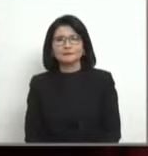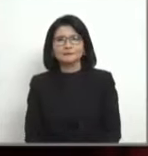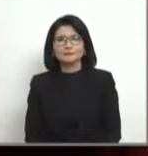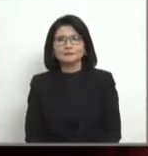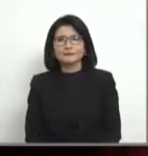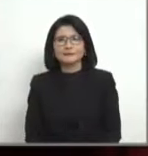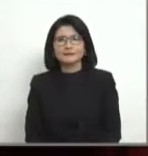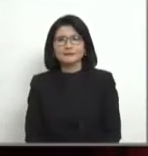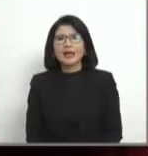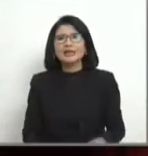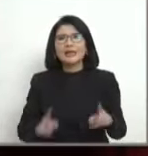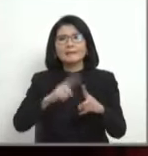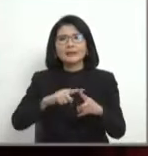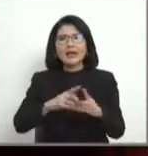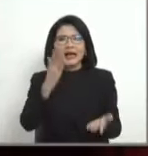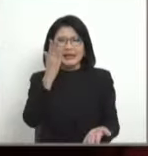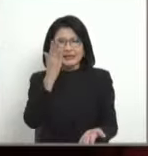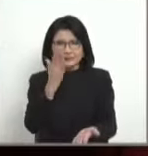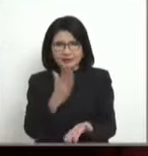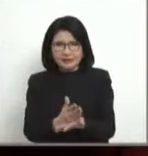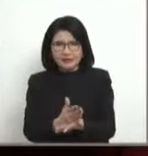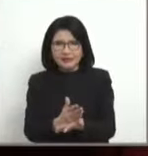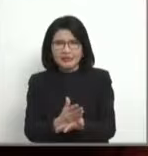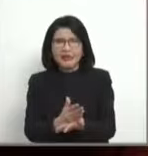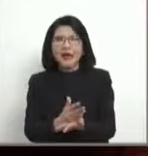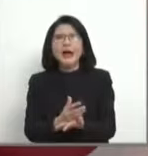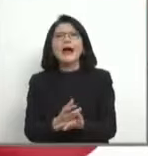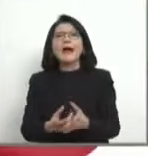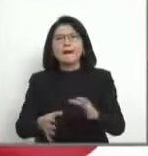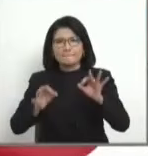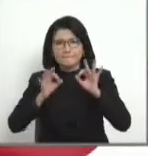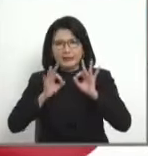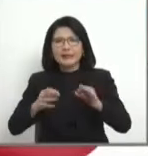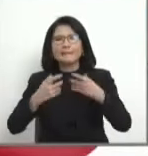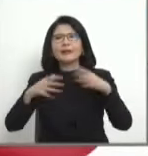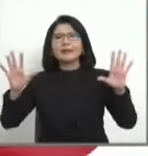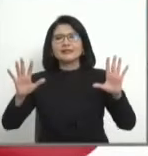Yang pertama, hentikan liberalisasi pendidikan. Hentikan hari ini.